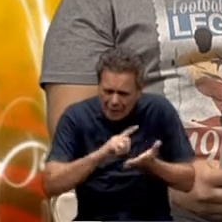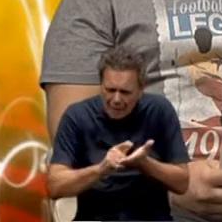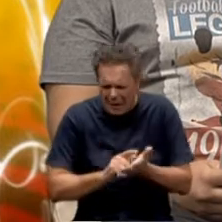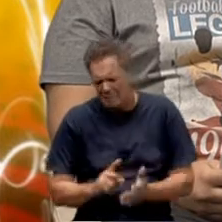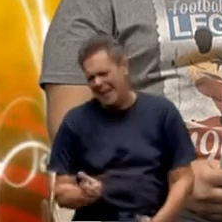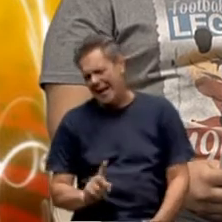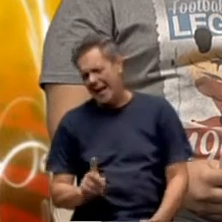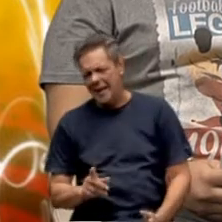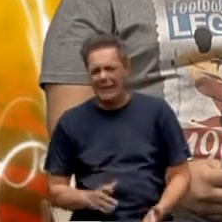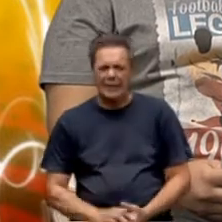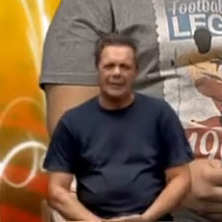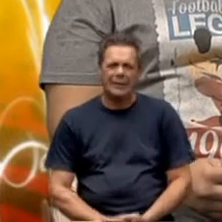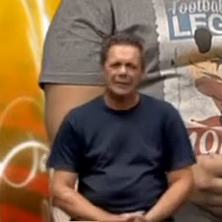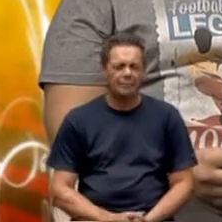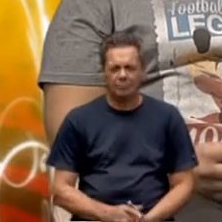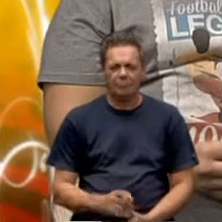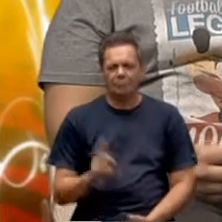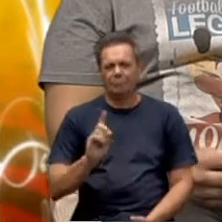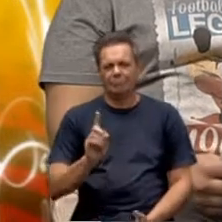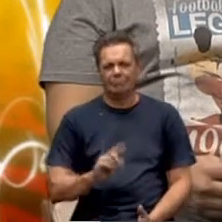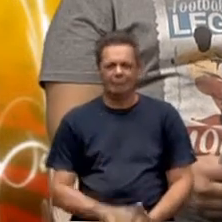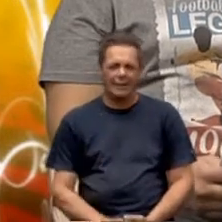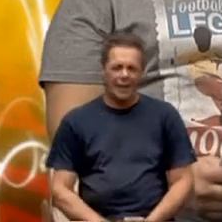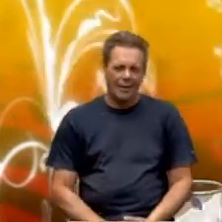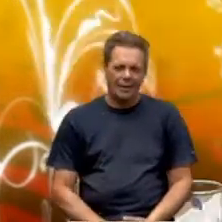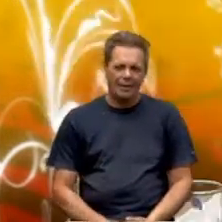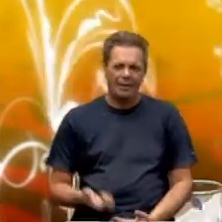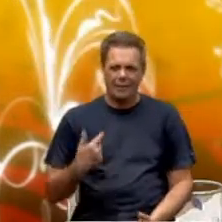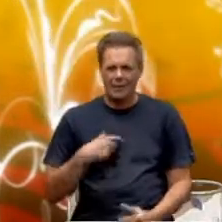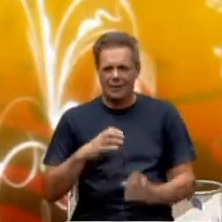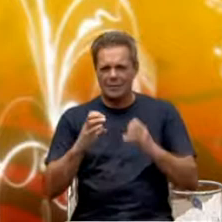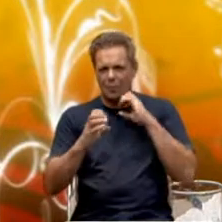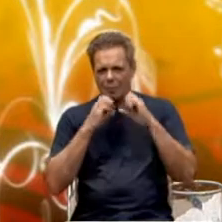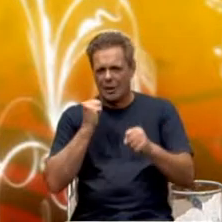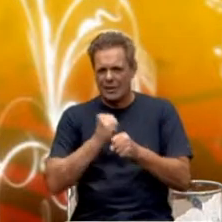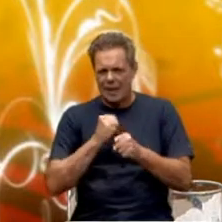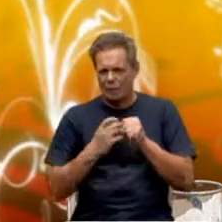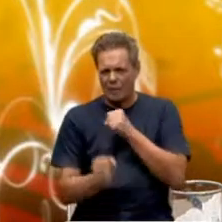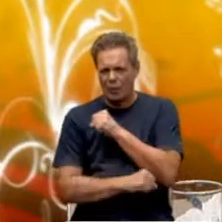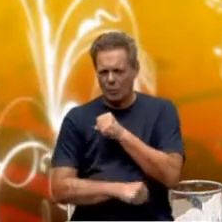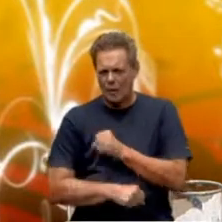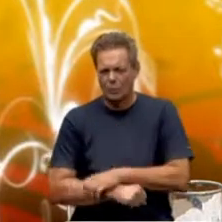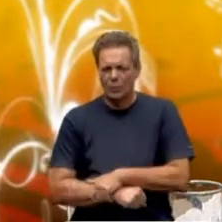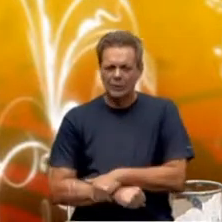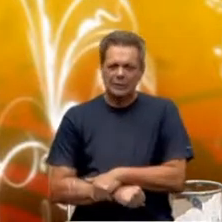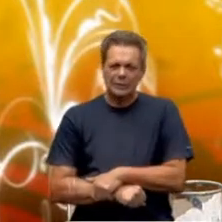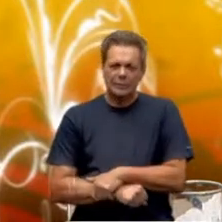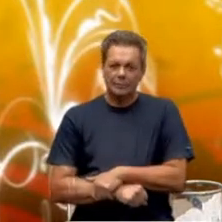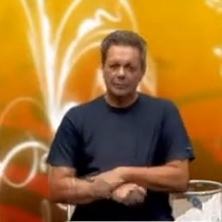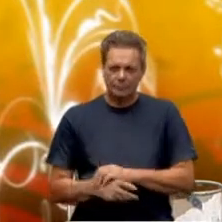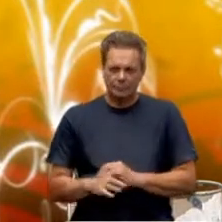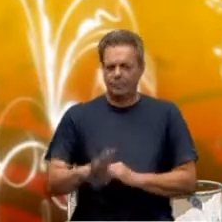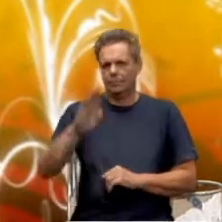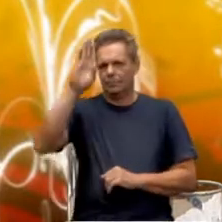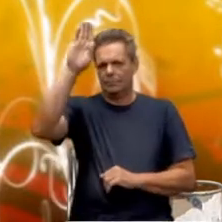me zaustavite. Ma ne. Jer mi, kad smo komunikaciju radili na fakultetu, 2 godine sam je radila, onda se digne samo